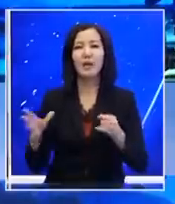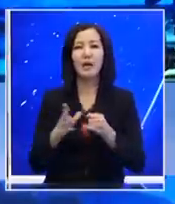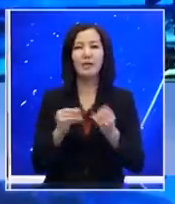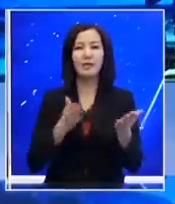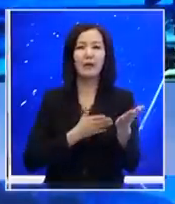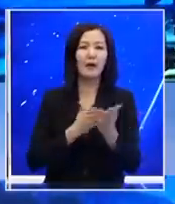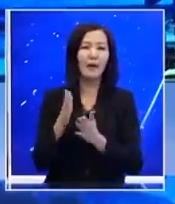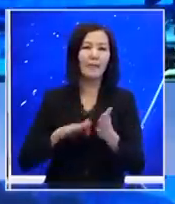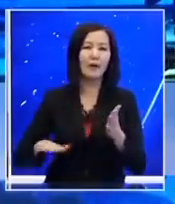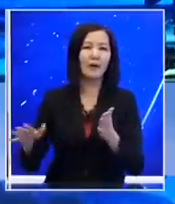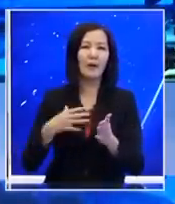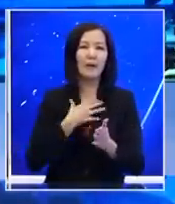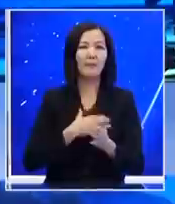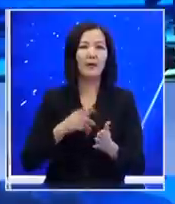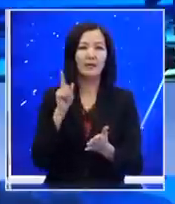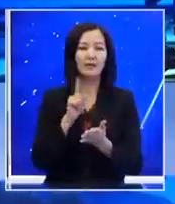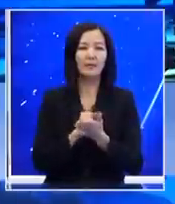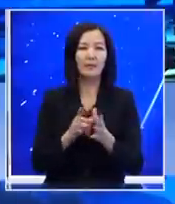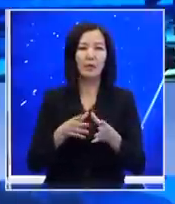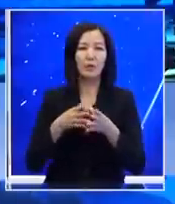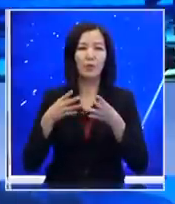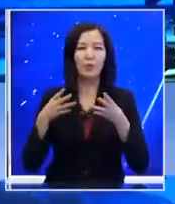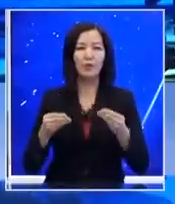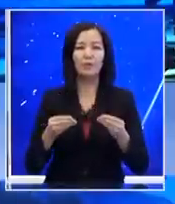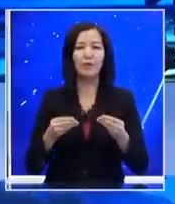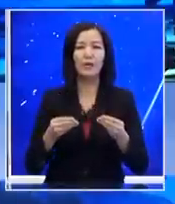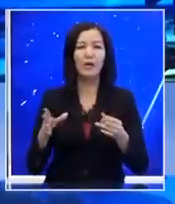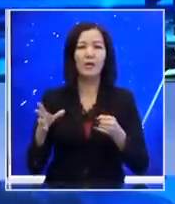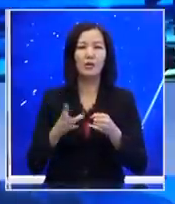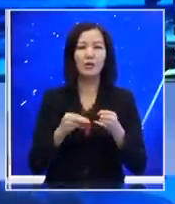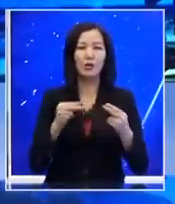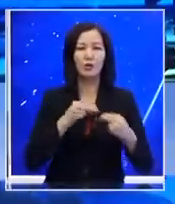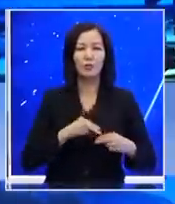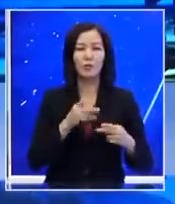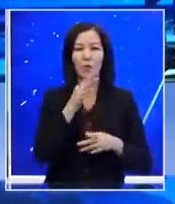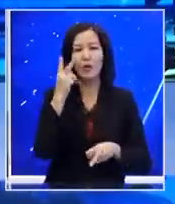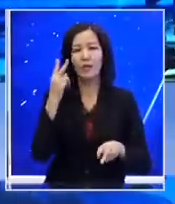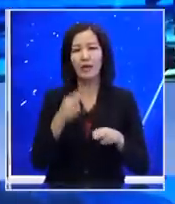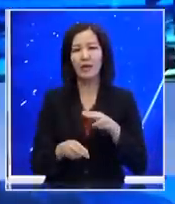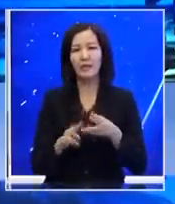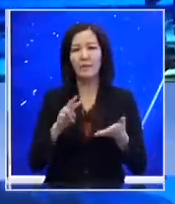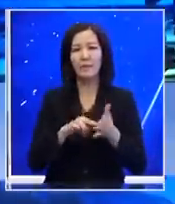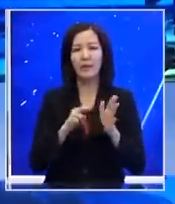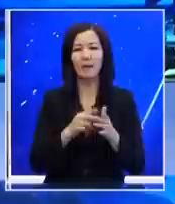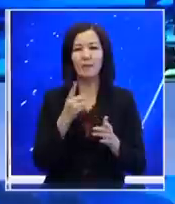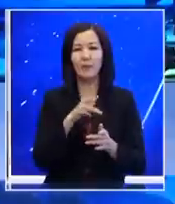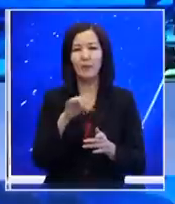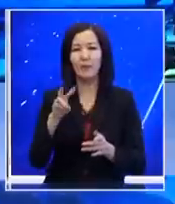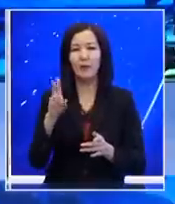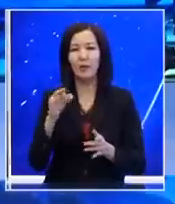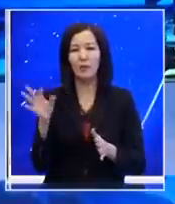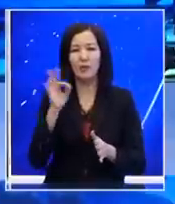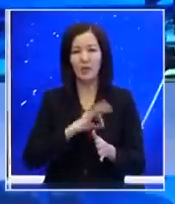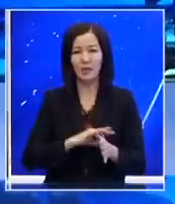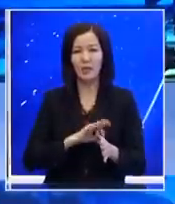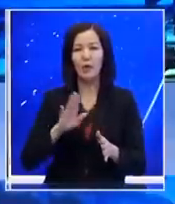Аграрлы аймағымыз үшін маңызды міндет көктемгі дала жұмыстары мерзімінде аяқталса, межедегі 1 миллион гектар игеріледі.